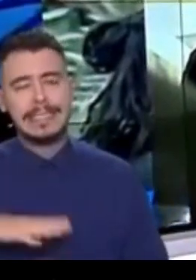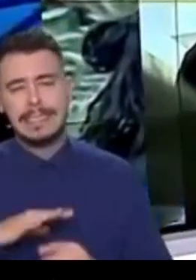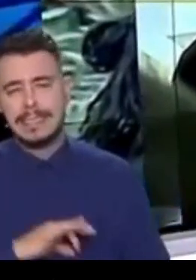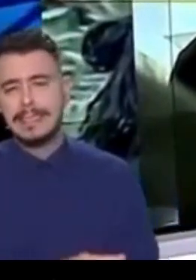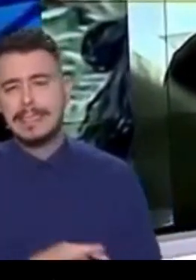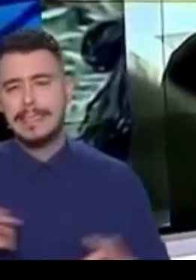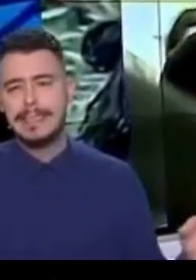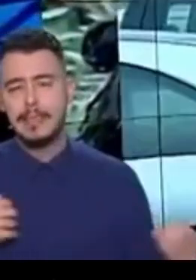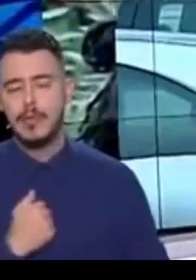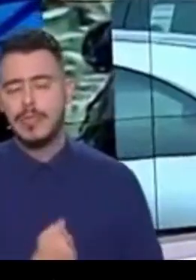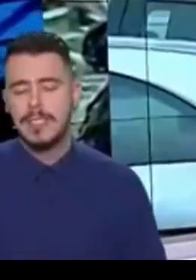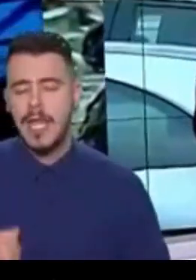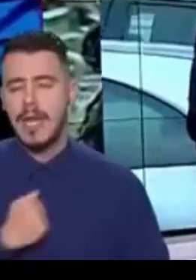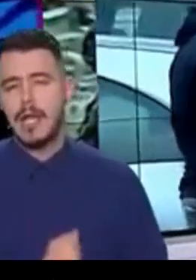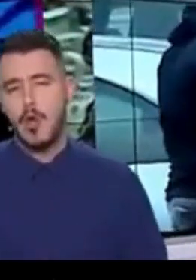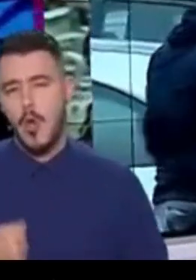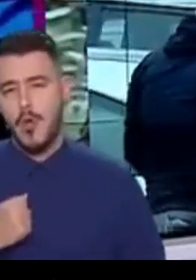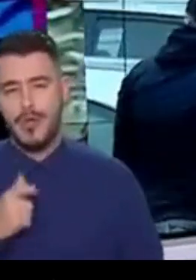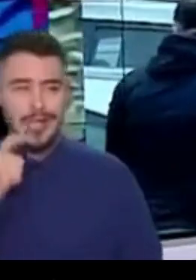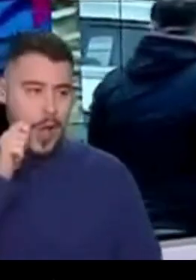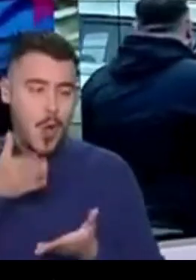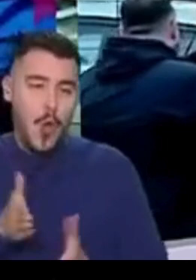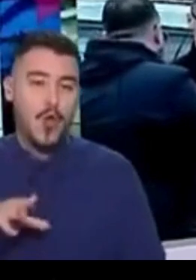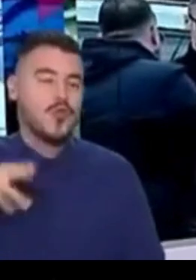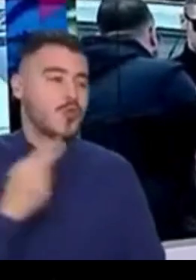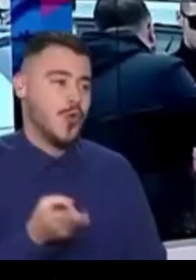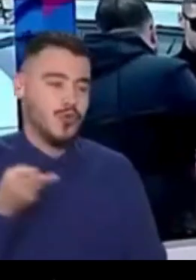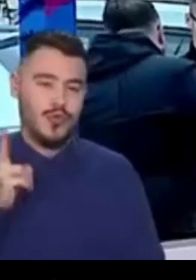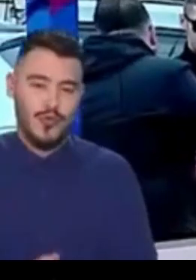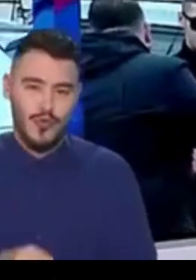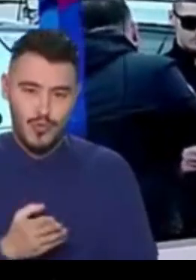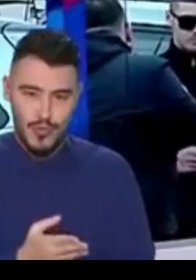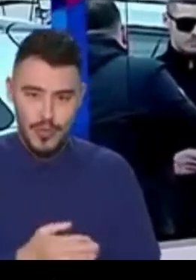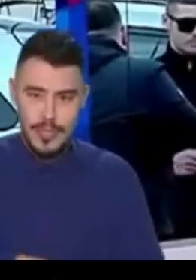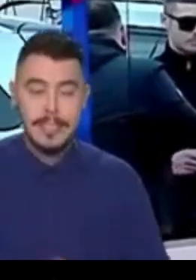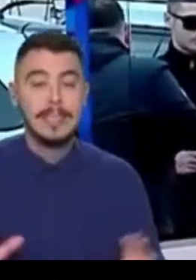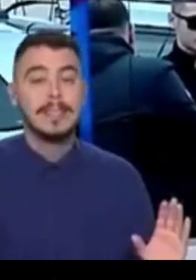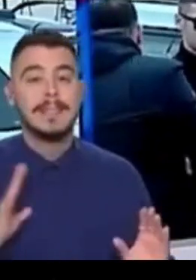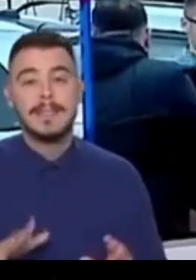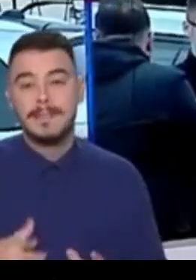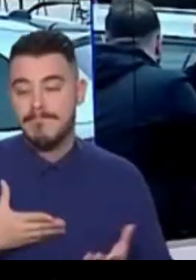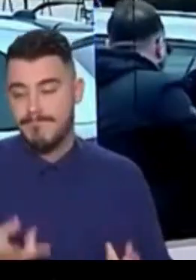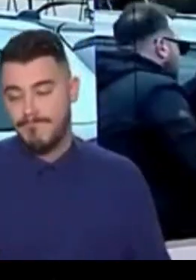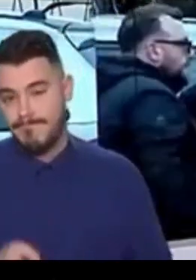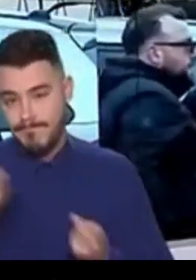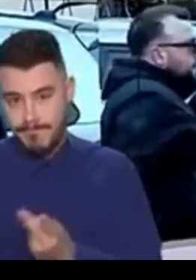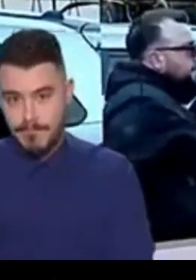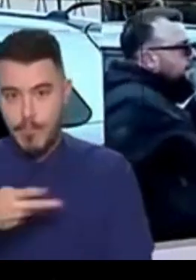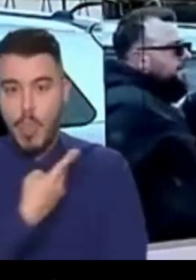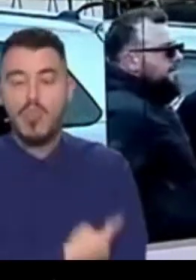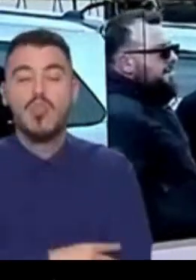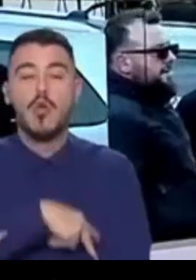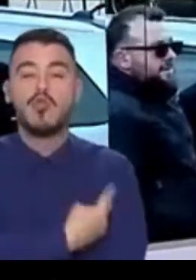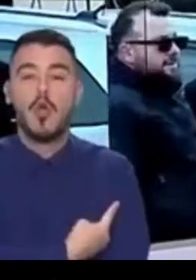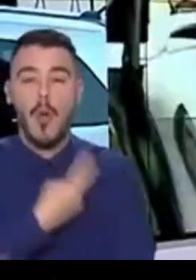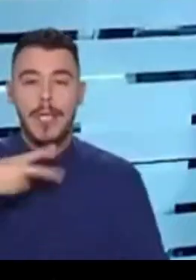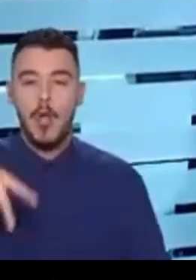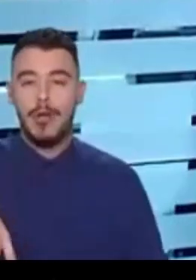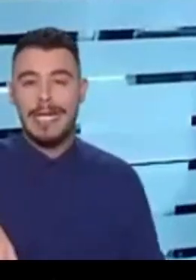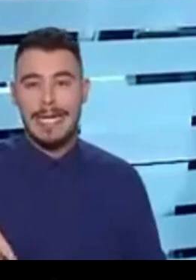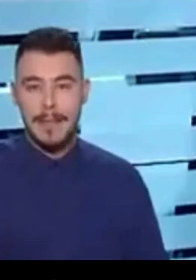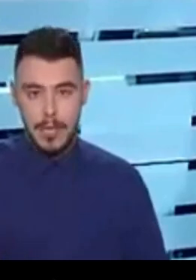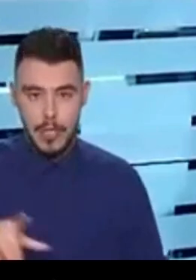ημερών. Τη μεταφέρανε στο νοσοκομείο της Λίμνου. Εκεί πέρα έγιναν όλες οι απαραίτητες εξετάσεις και σύμφωνα με πληροφορίες η γυναίκα